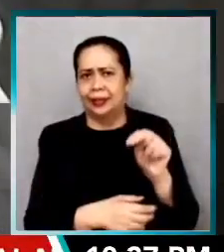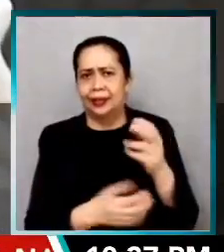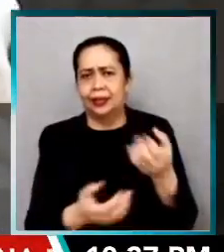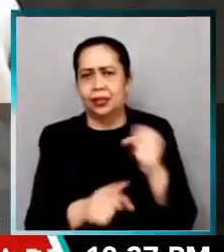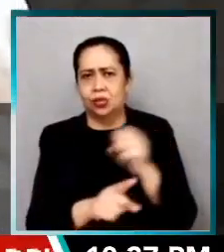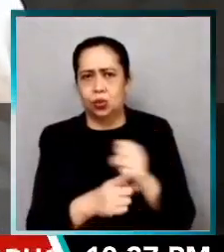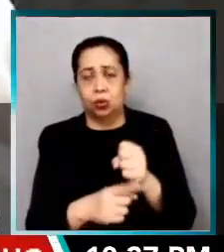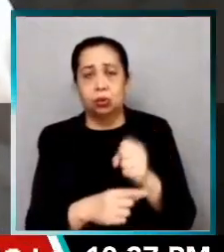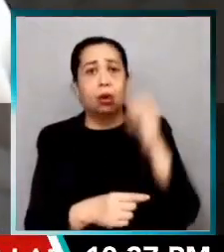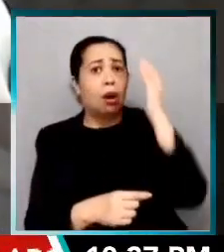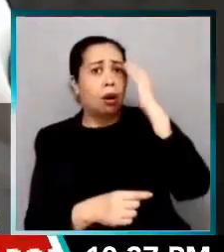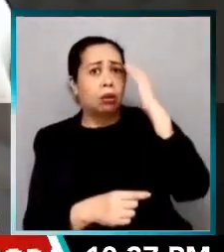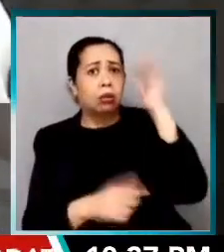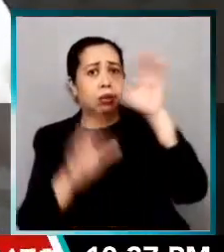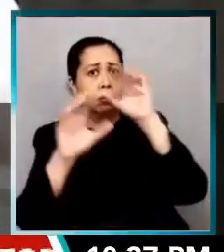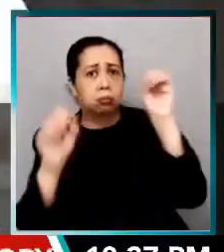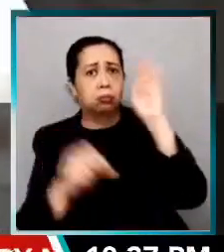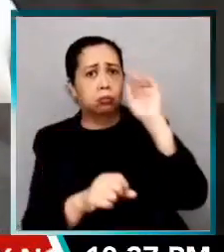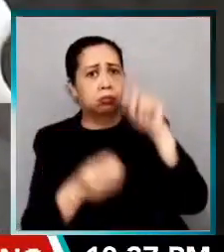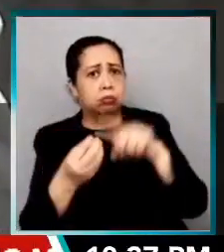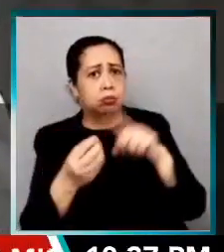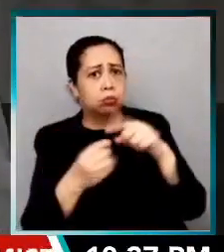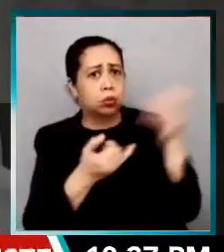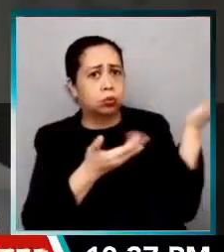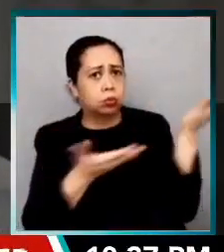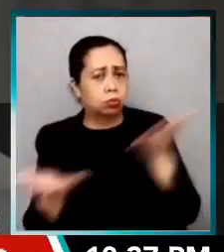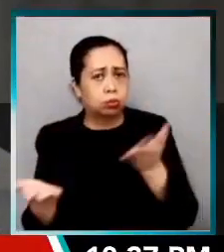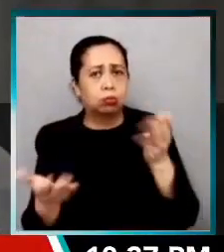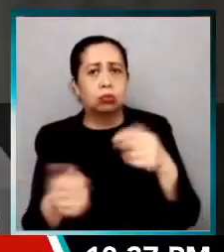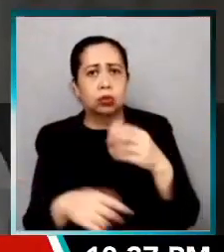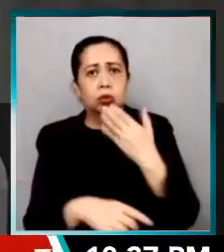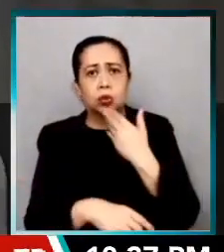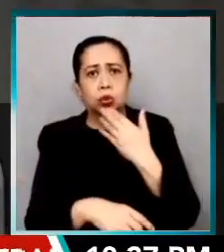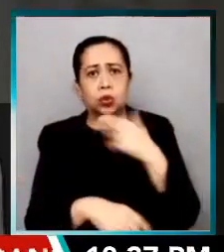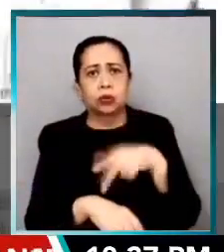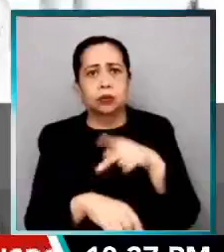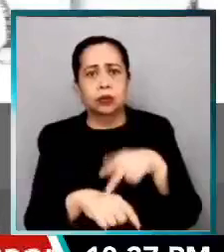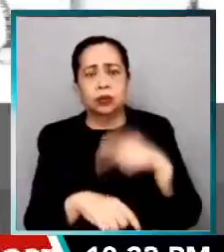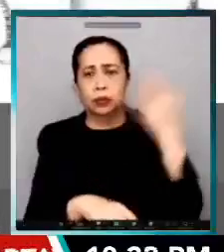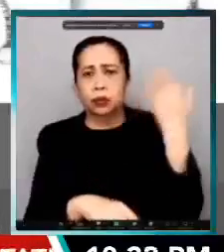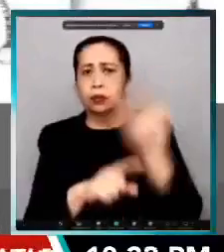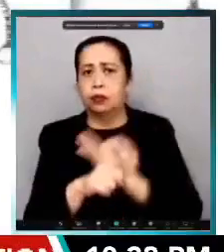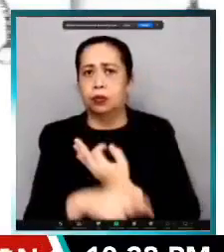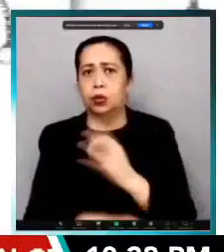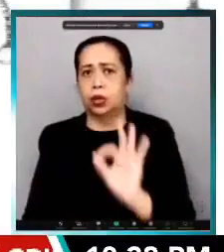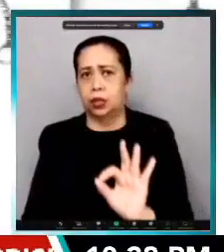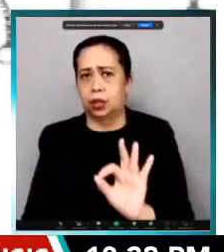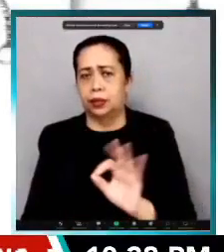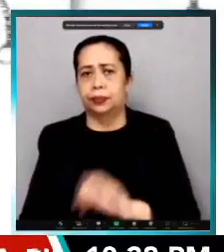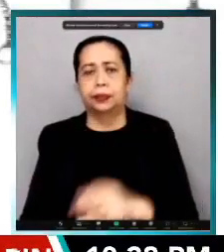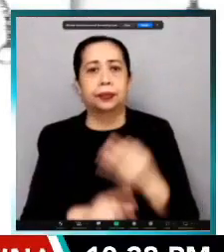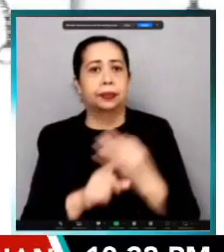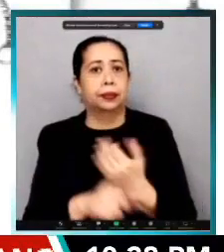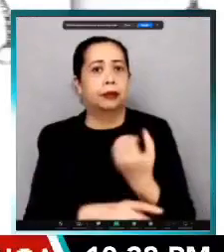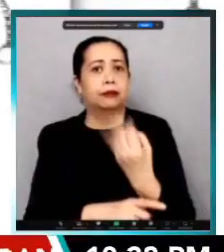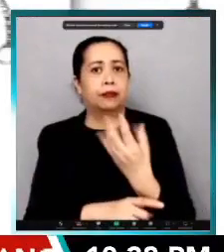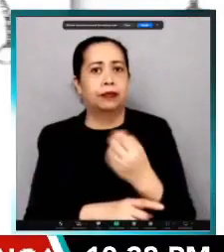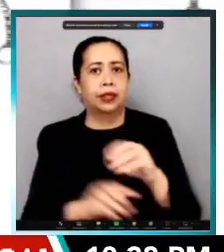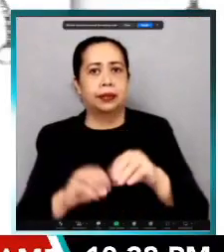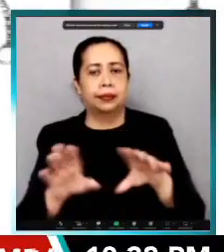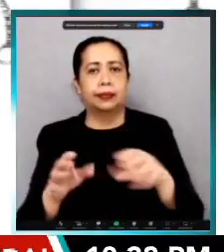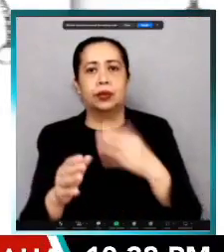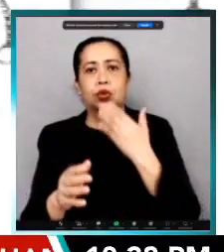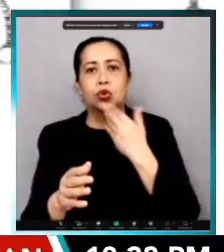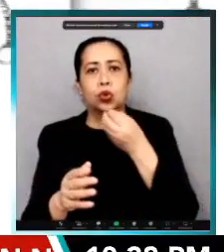Pangulong Bongbong Marcos ang tungkol sa pagdating ng asukal sa bansa noong February 9. February 15, inilabas ang Sugar Order No.